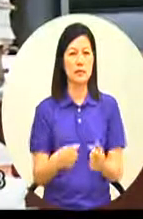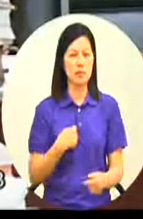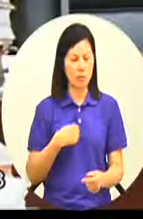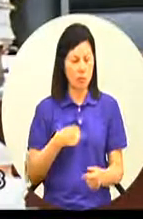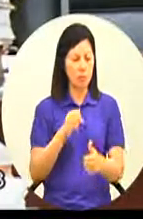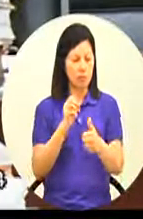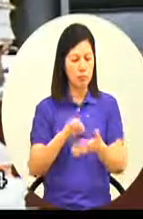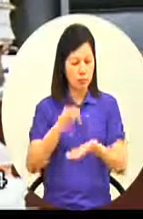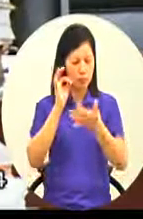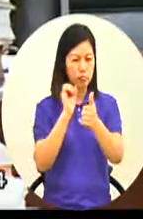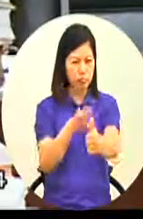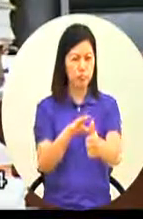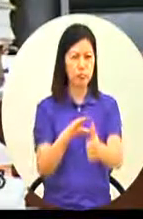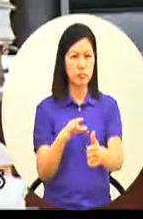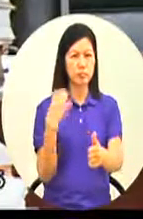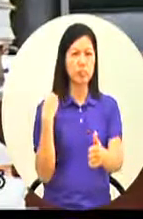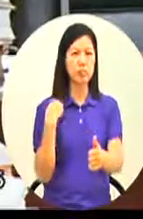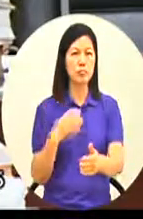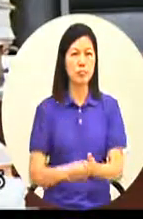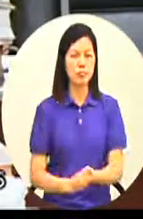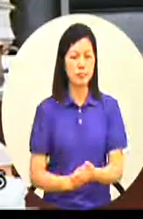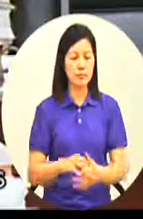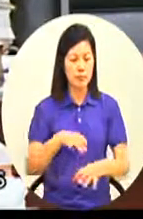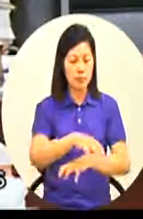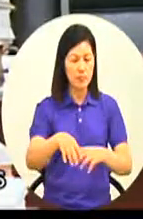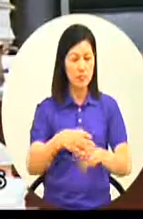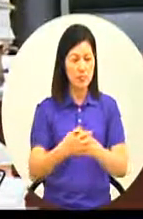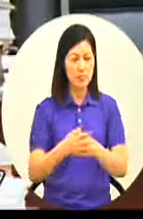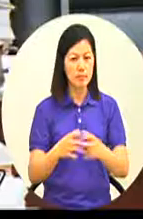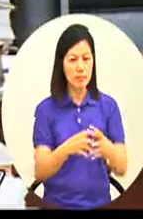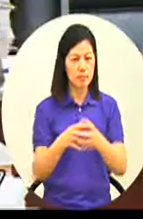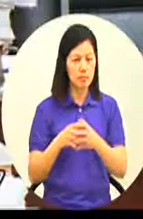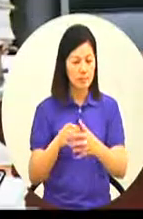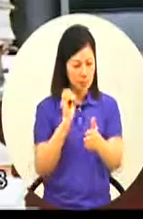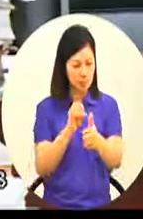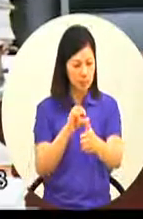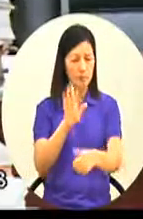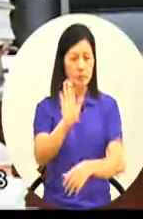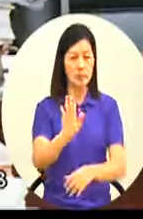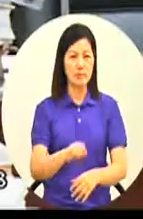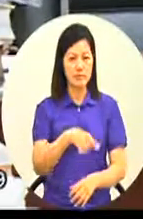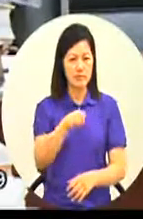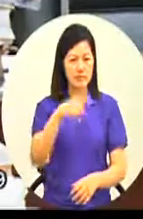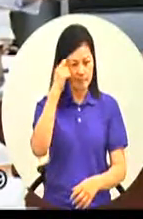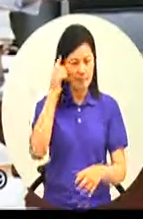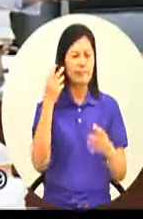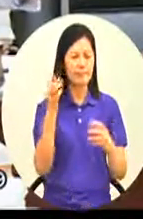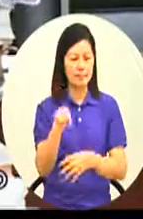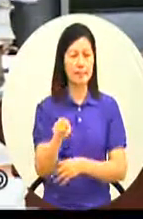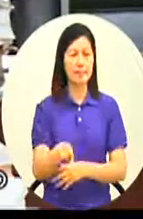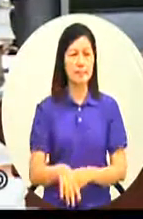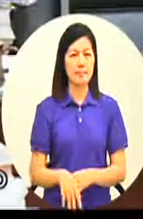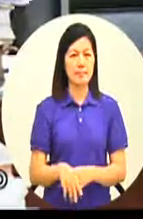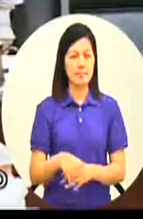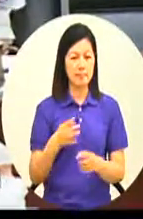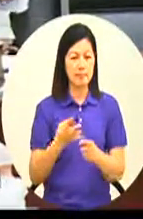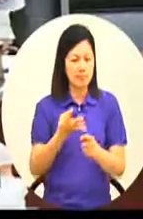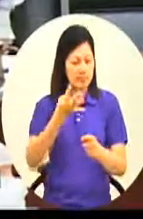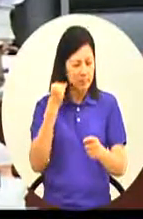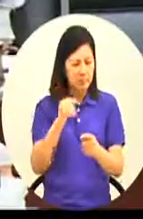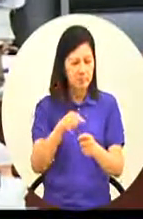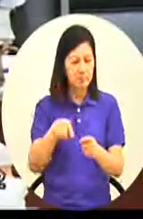议，也跟环保团体这样建议，他们都同意，就是大家在因为大家对这个议题经过这几年大家也有